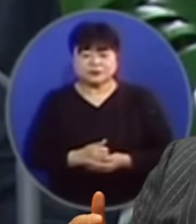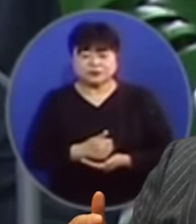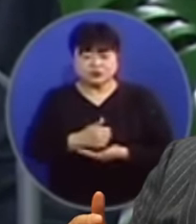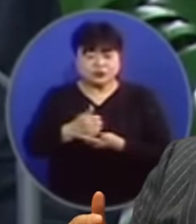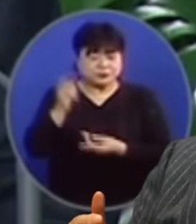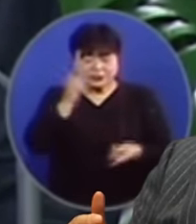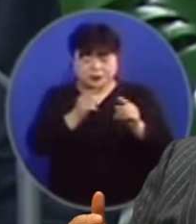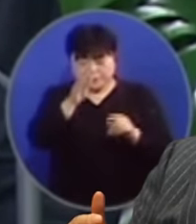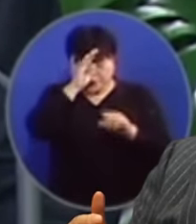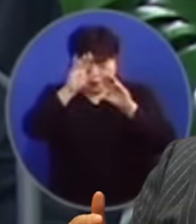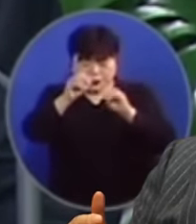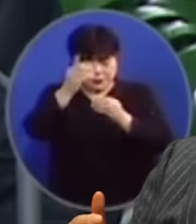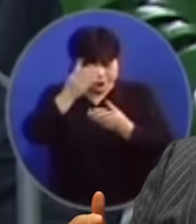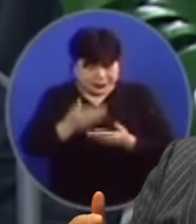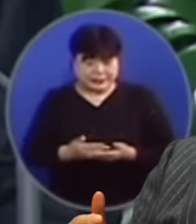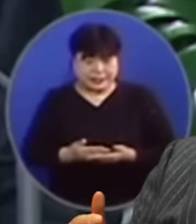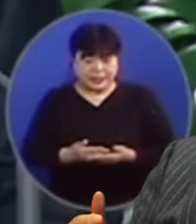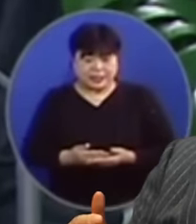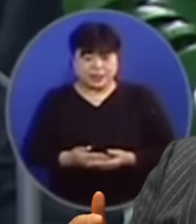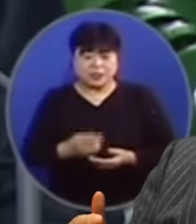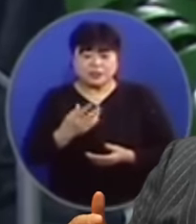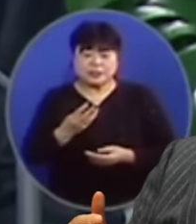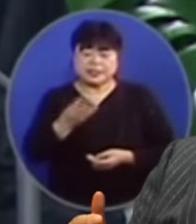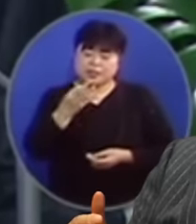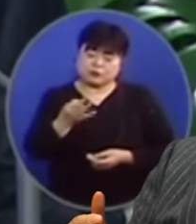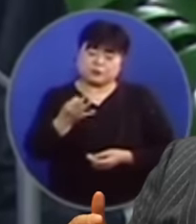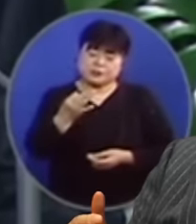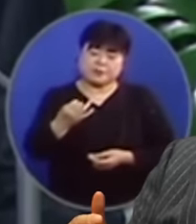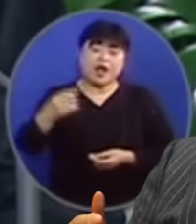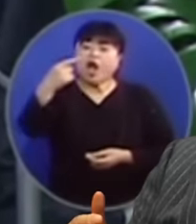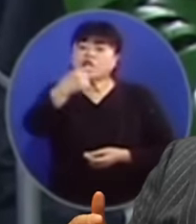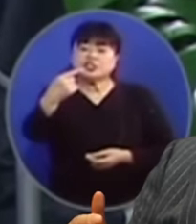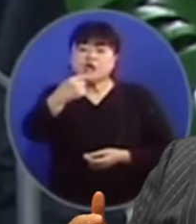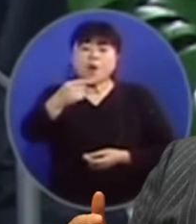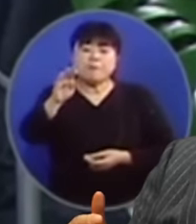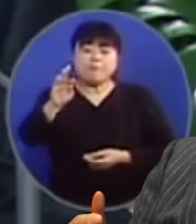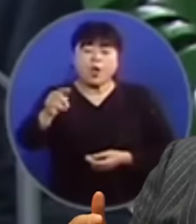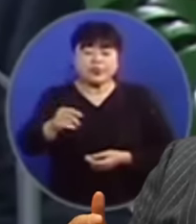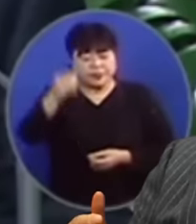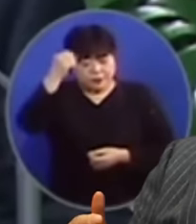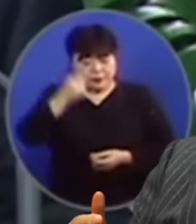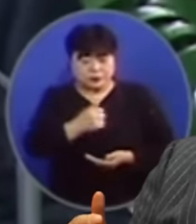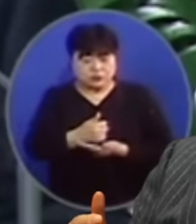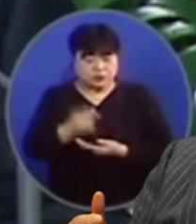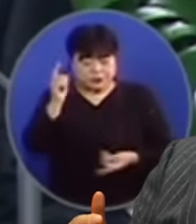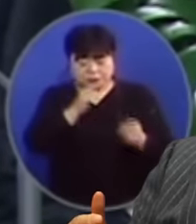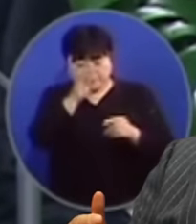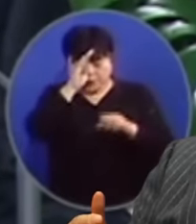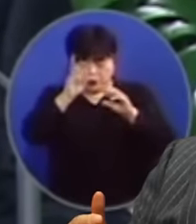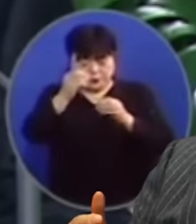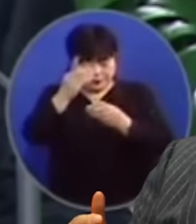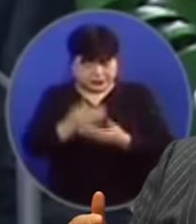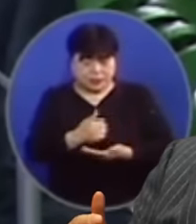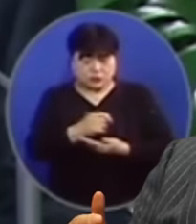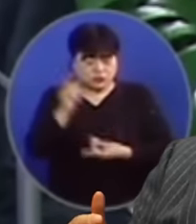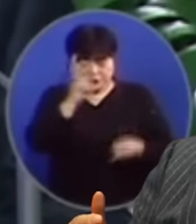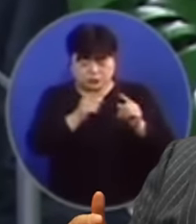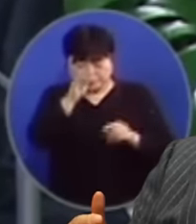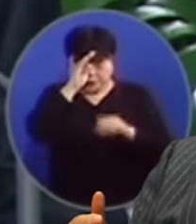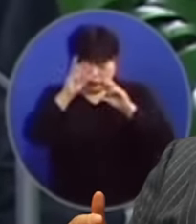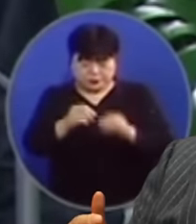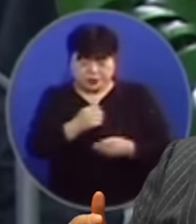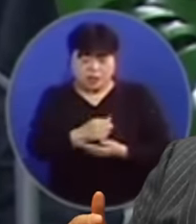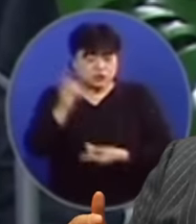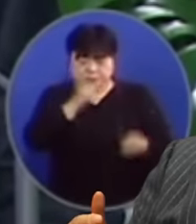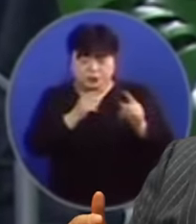채찍에 맞음으로 너가 나음을 입었다는 것을 손가락으로 헤아려가면서 천번을 외웠다는 것입니다. 제가 채찍에 맞음으로 너가 나음을 입었나니라. 제가 채찍에 맞음으로